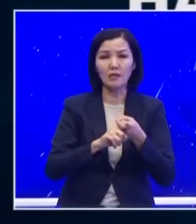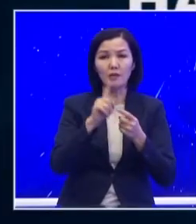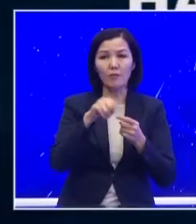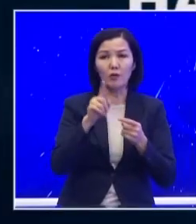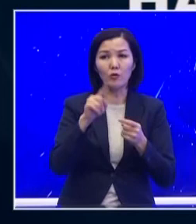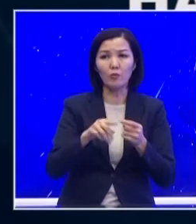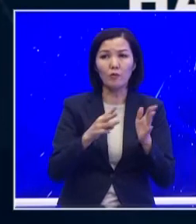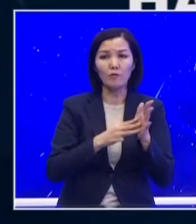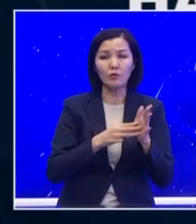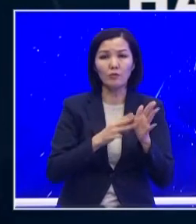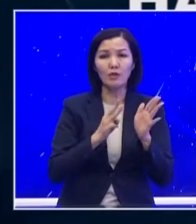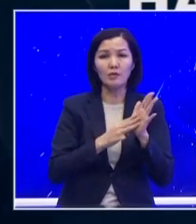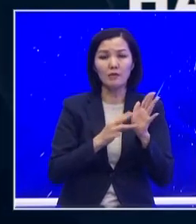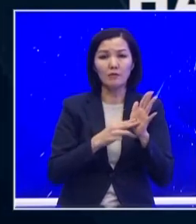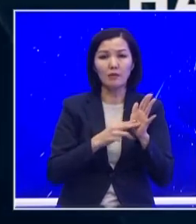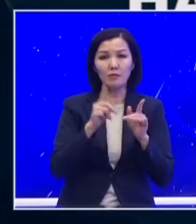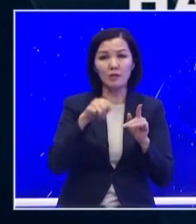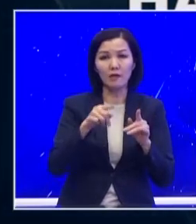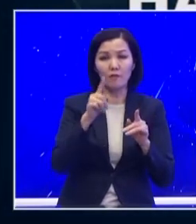номеру